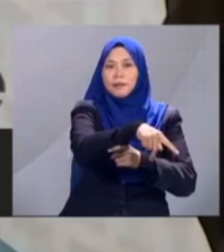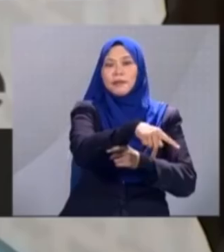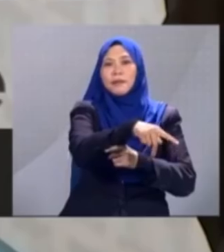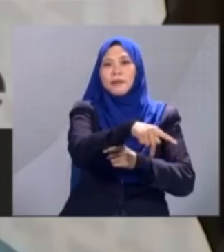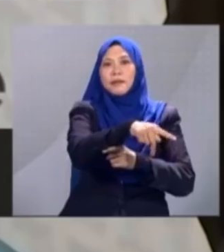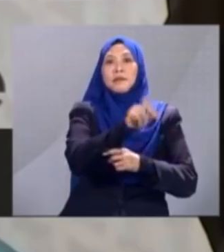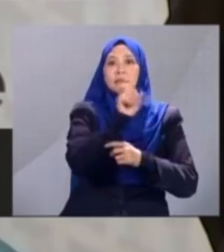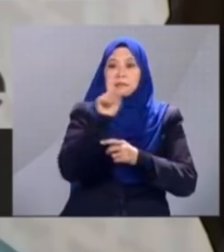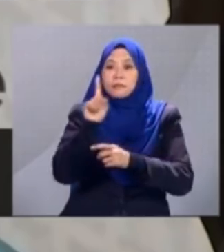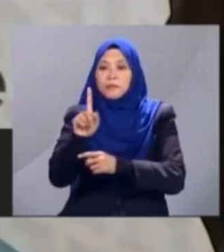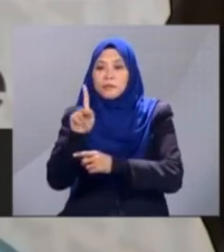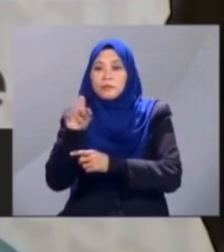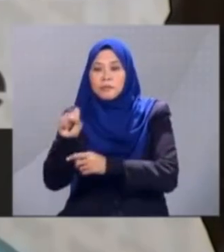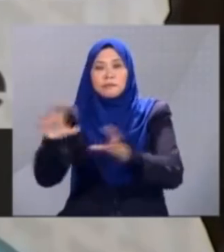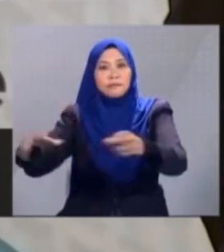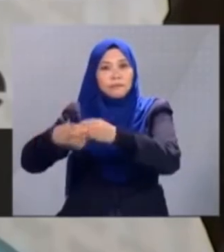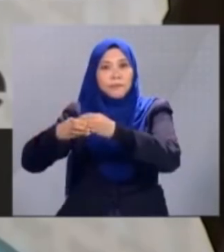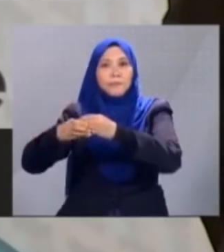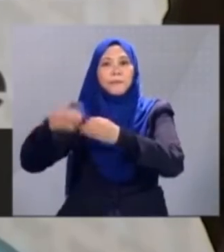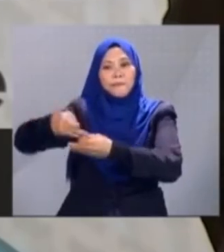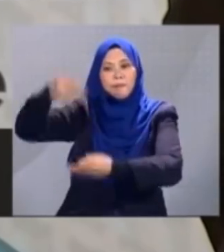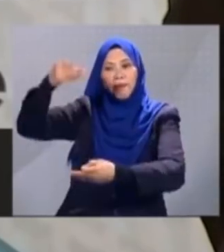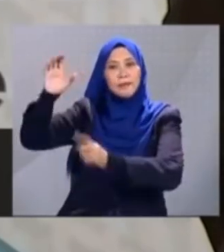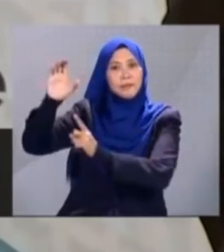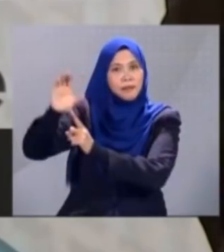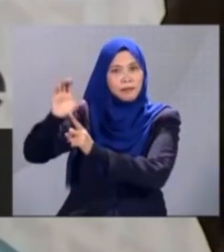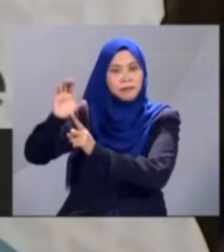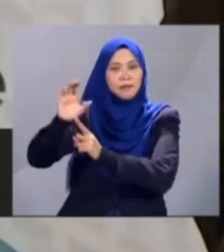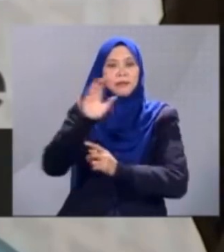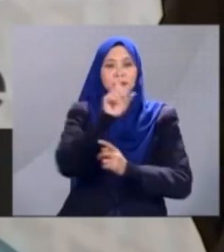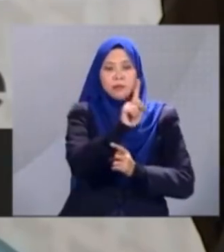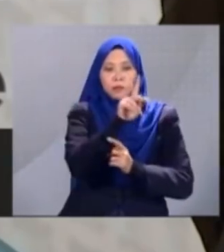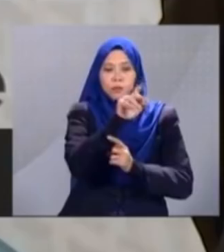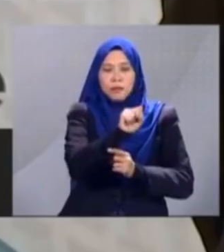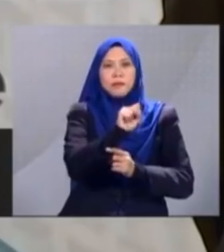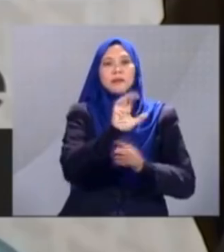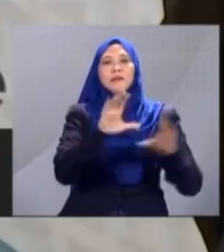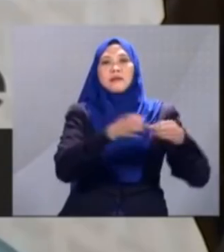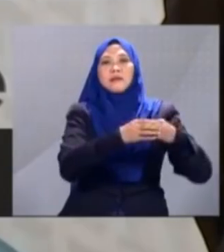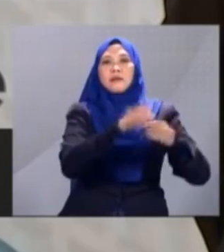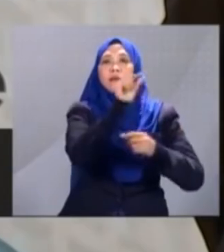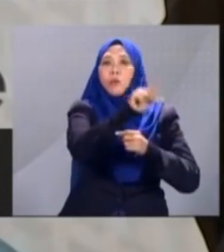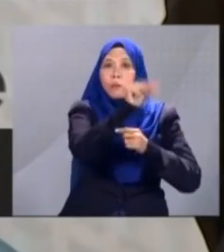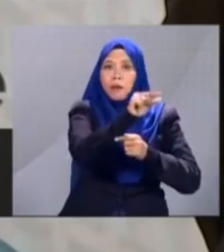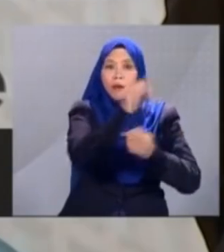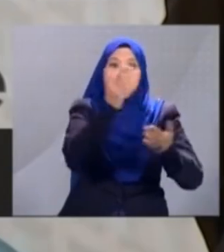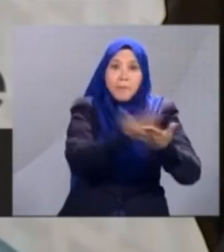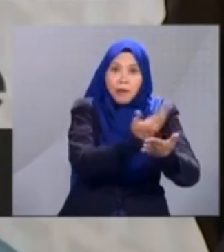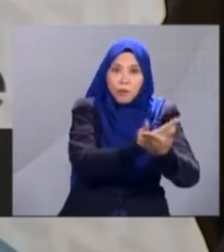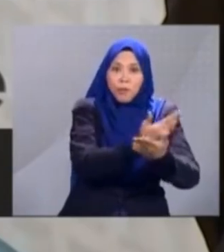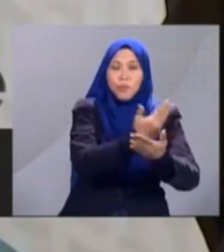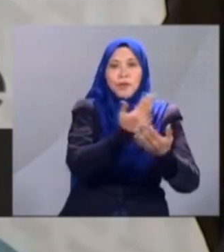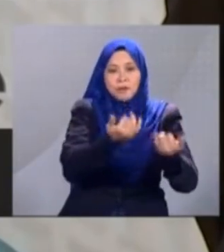iaitu 1 kes di kluster Pangsa Puri Ceras, 1 kes bagi kluster Gombak iaitu kluster baru, iaitu